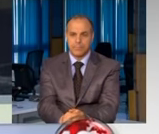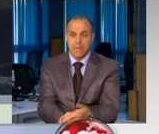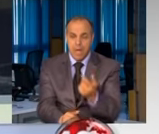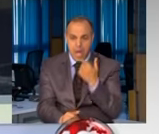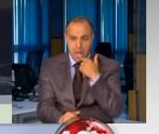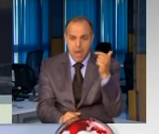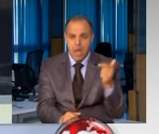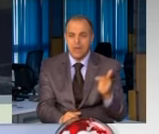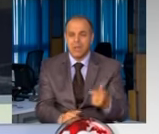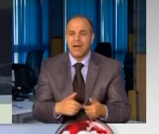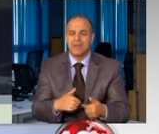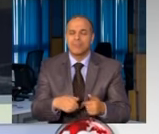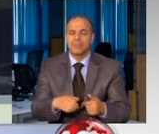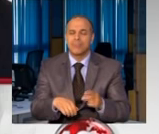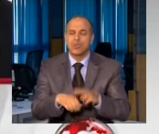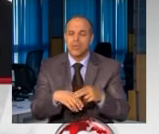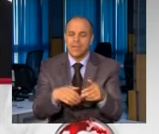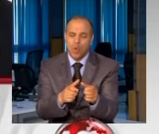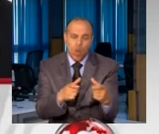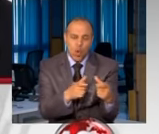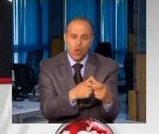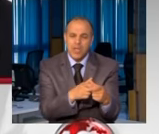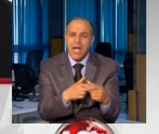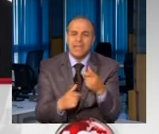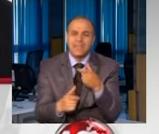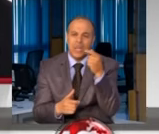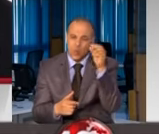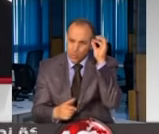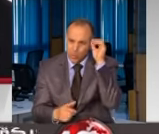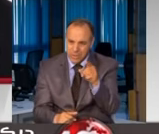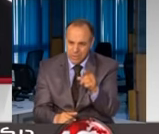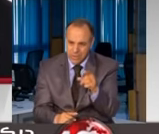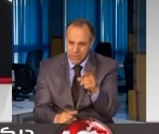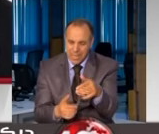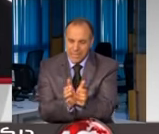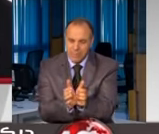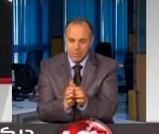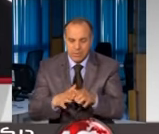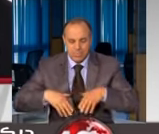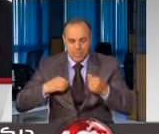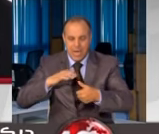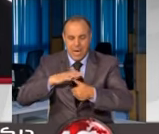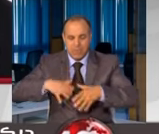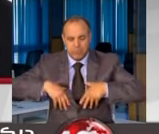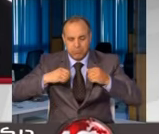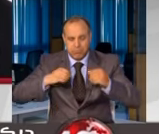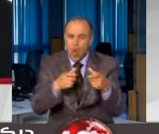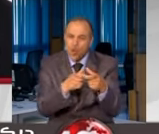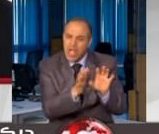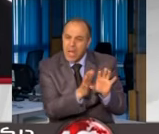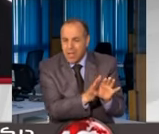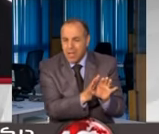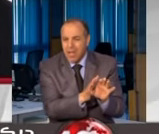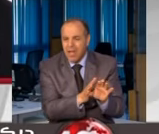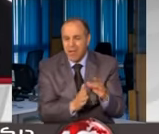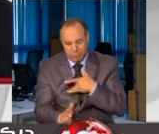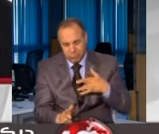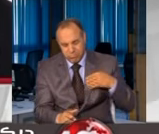أعلن رئيس كتلة نداء تونس بمجلس نواب الشعب فاضل بن عمران تخليه عن رئاسة الكتلة لاعتبارات